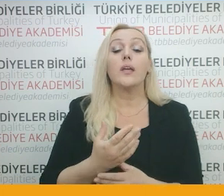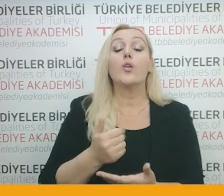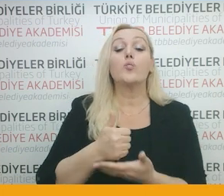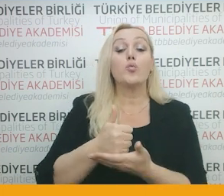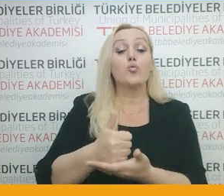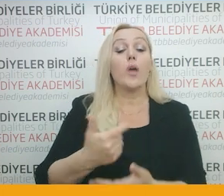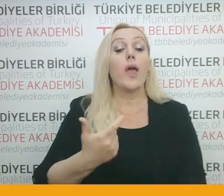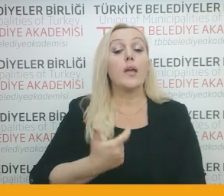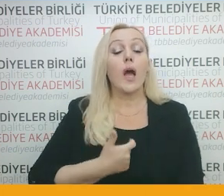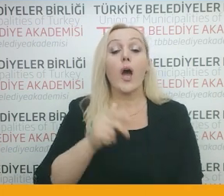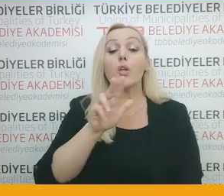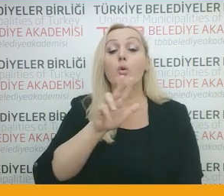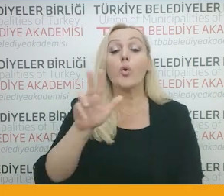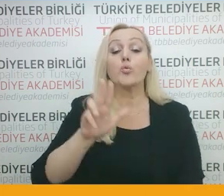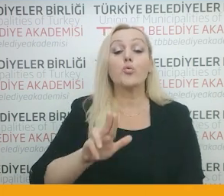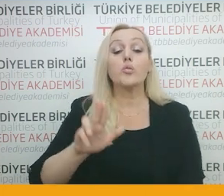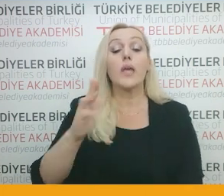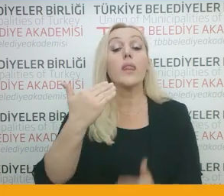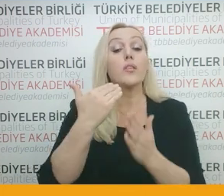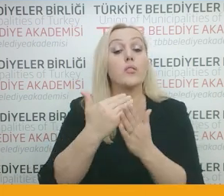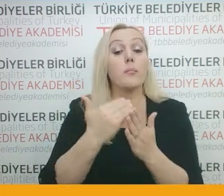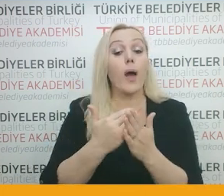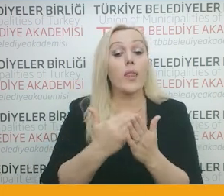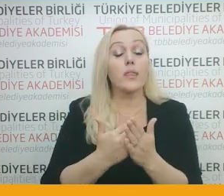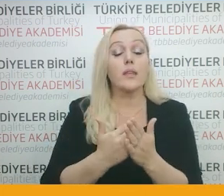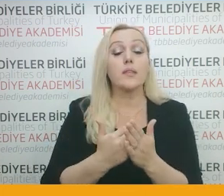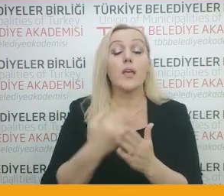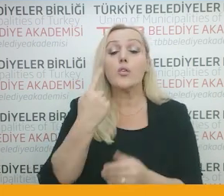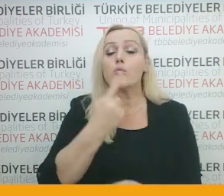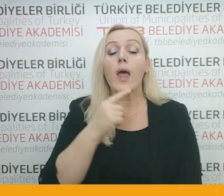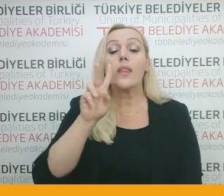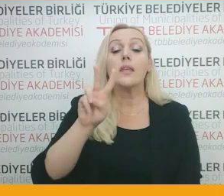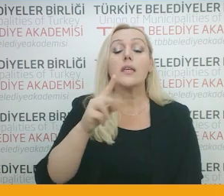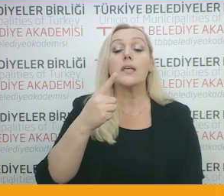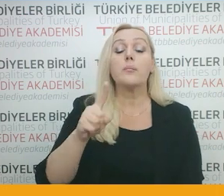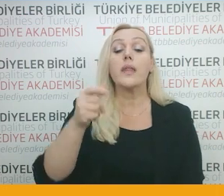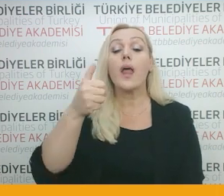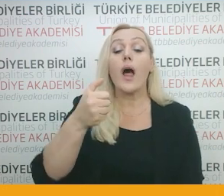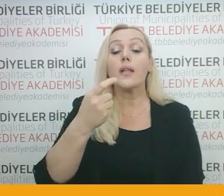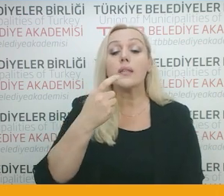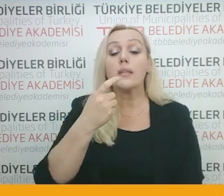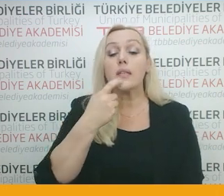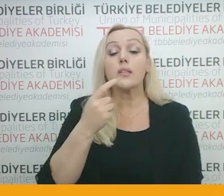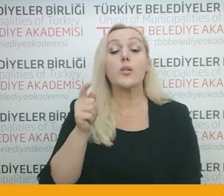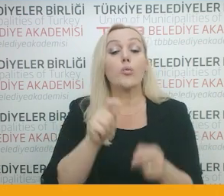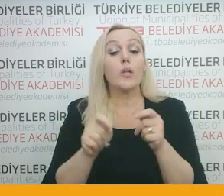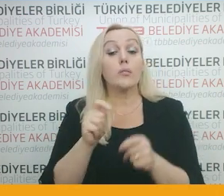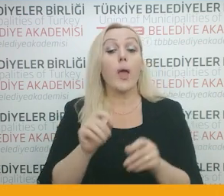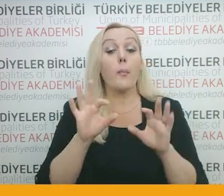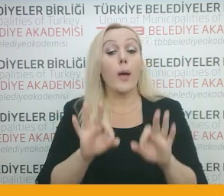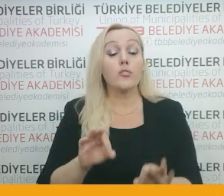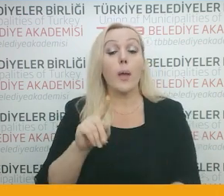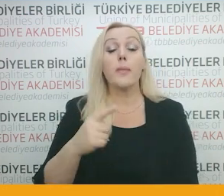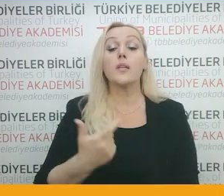Bütçe kanunu 37. maddesi dolayısıyla 2006 yılında tam olarak yürürlüğe giren bir kanundan